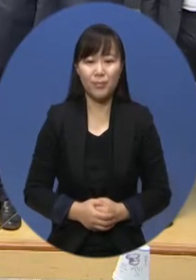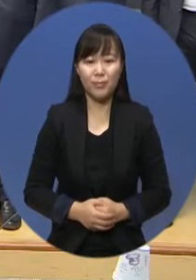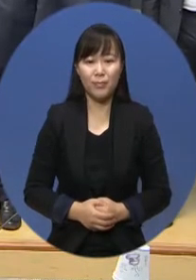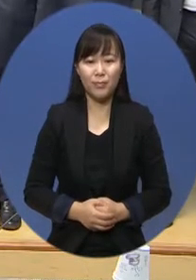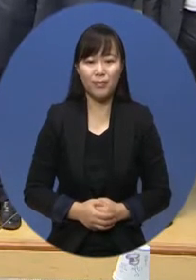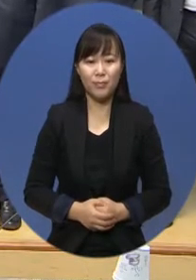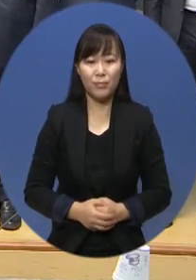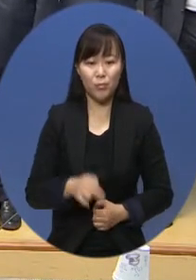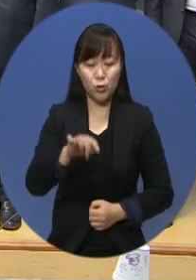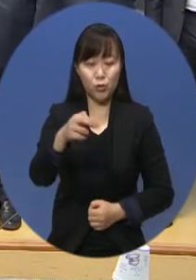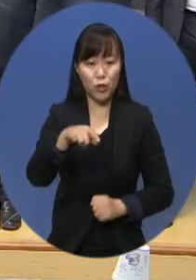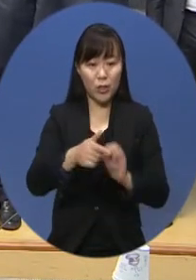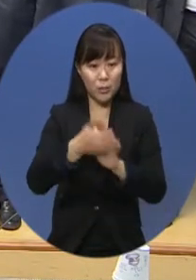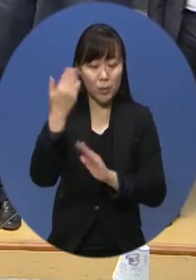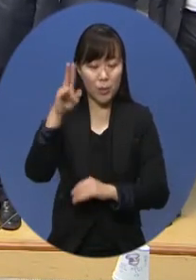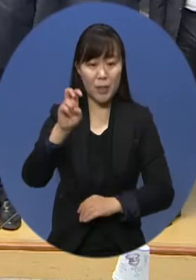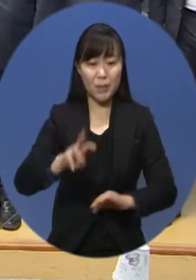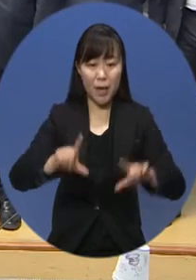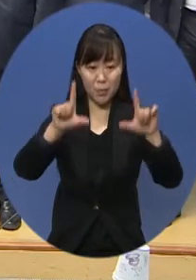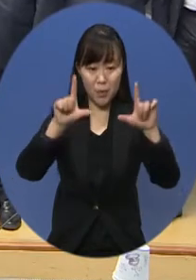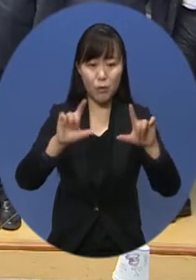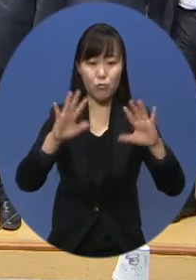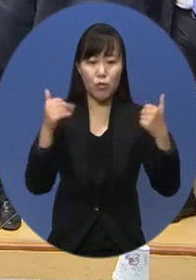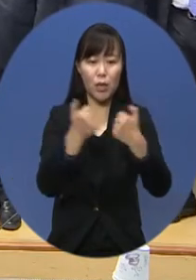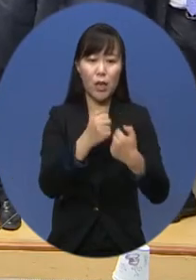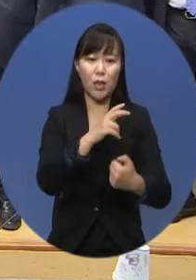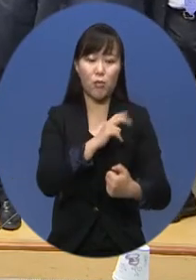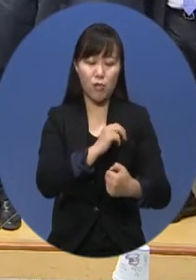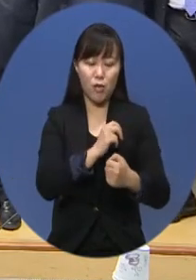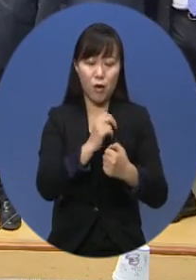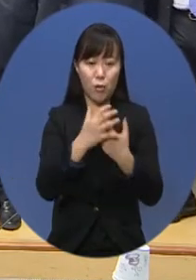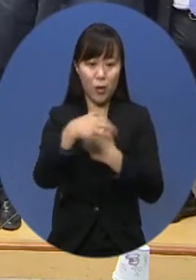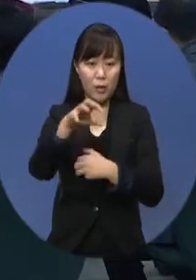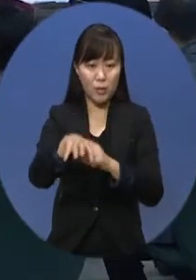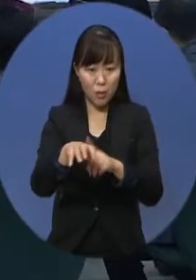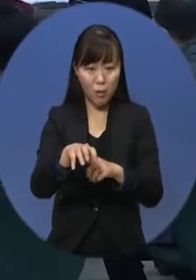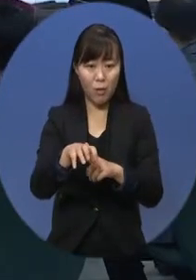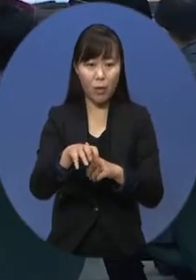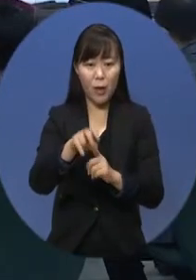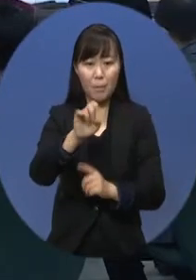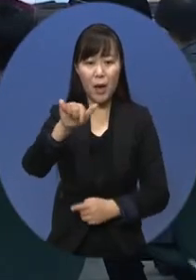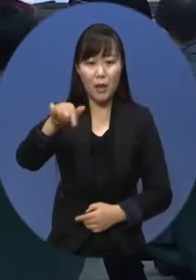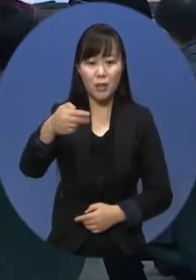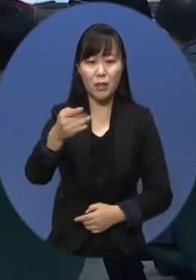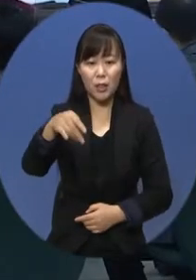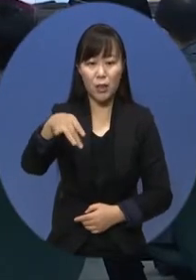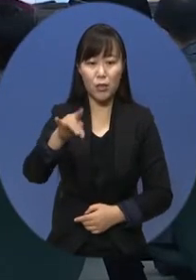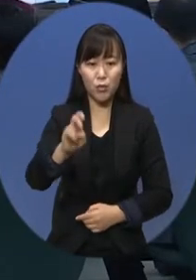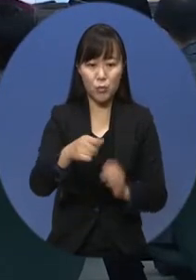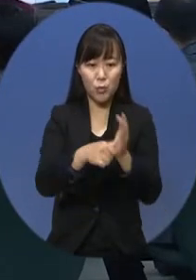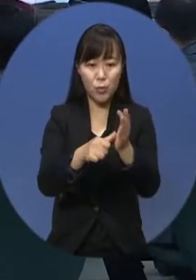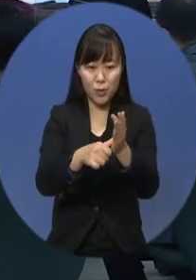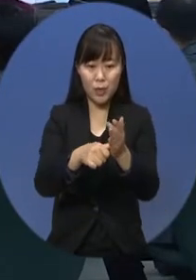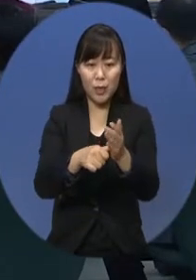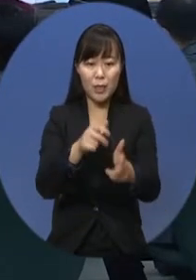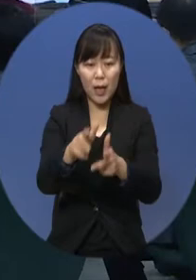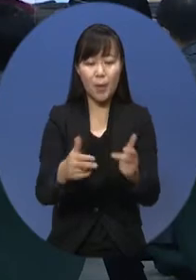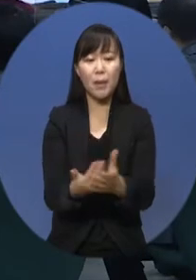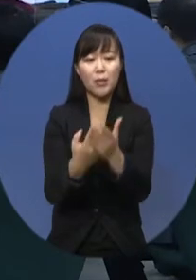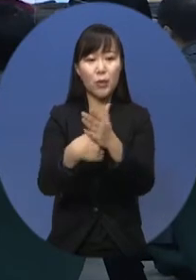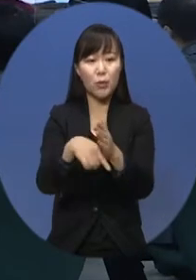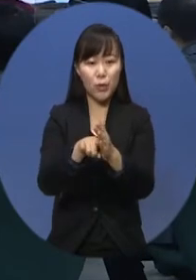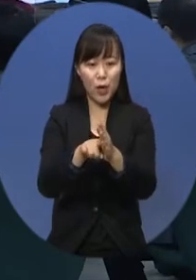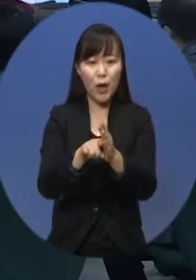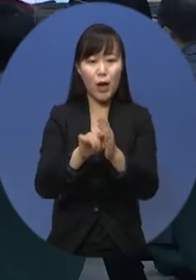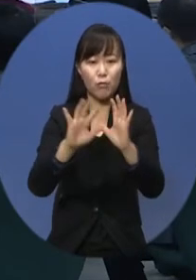순천시가 지난달 23일 국회의원 회관에서 마그네슘 소재 부품 산업 활성화를 위한 국회 보러